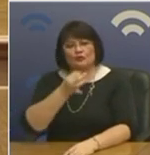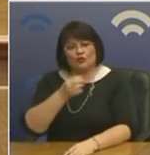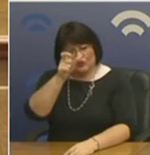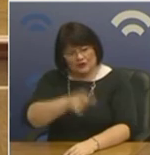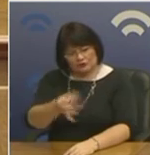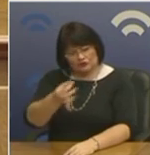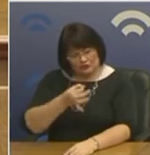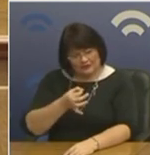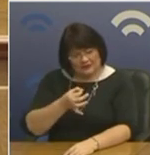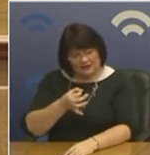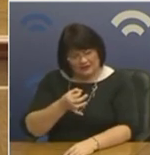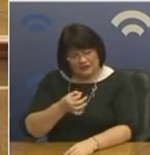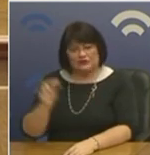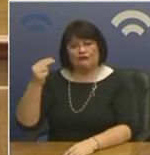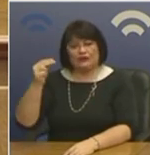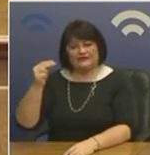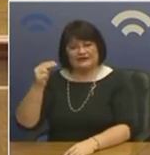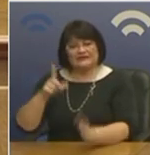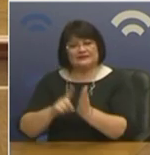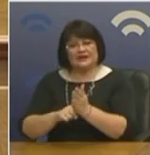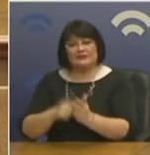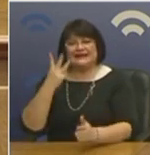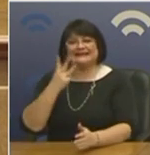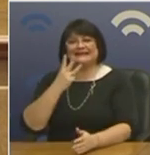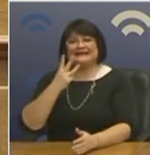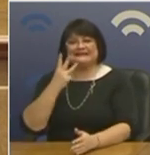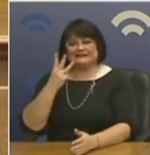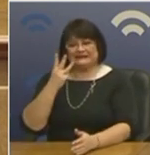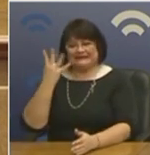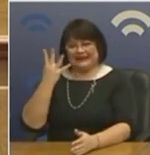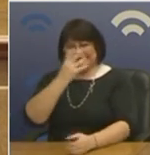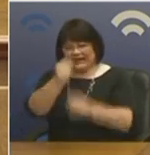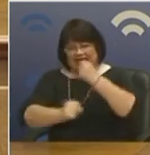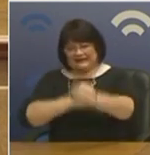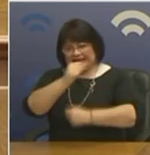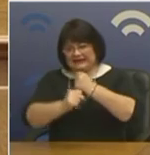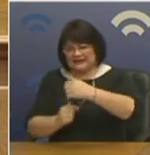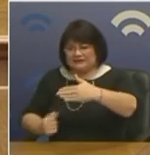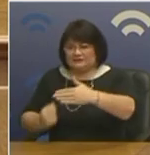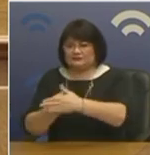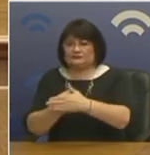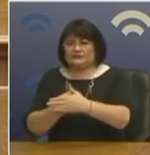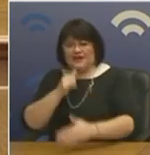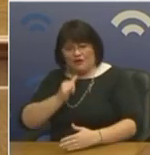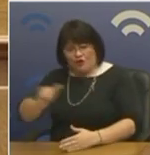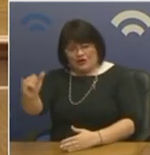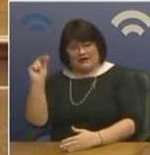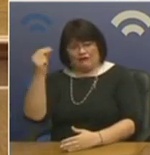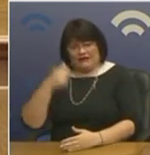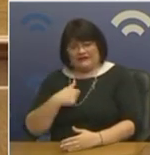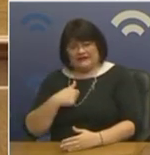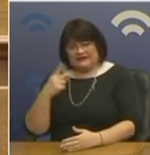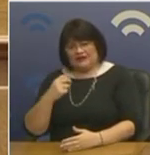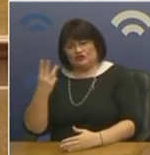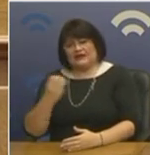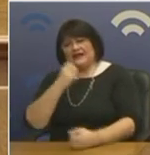λέει ο ίδιος. Ότι πρέπει ο βουλευτής 3 τετραετίες και πάει σπίτι του, τέλος. Δεν μπορεί να είμαστε εδώ αιωνόβιοι βουλευτές. Δεν γίνεται να είμαστε